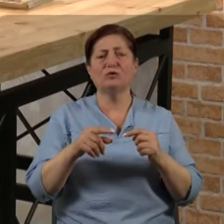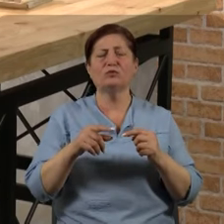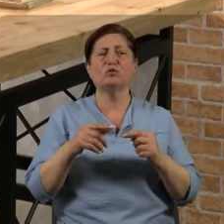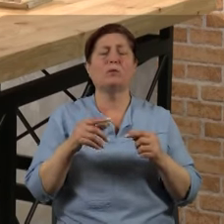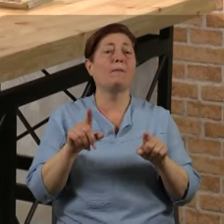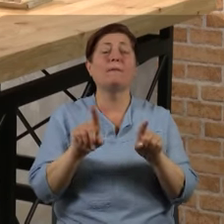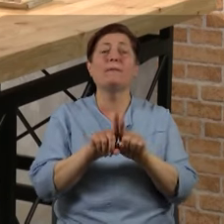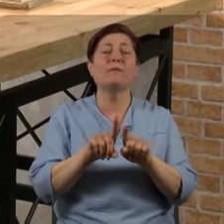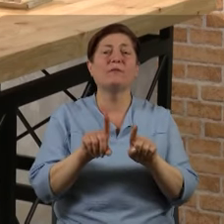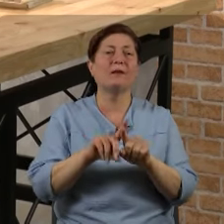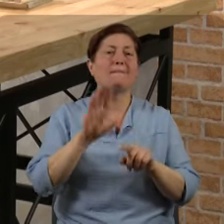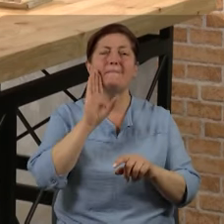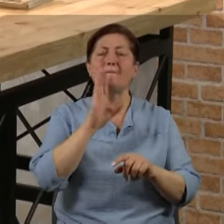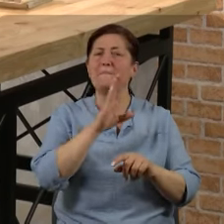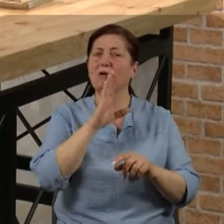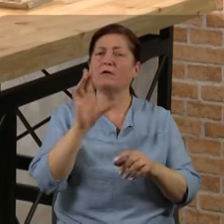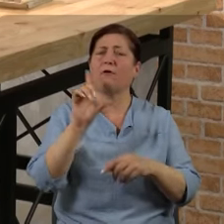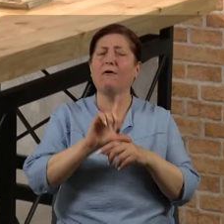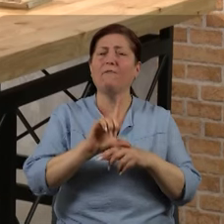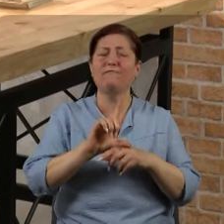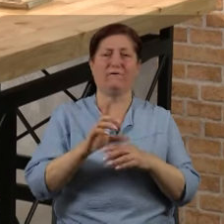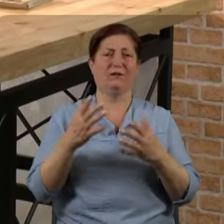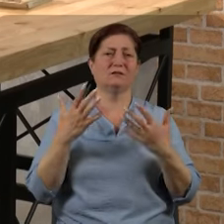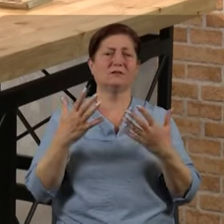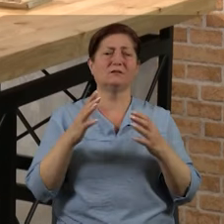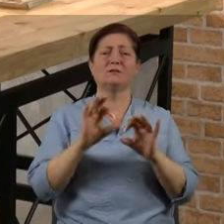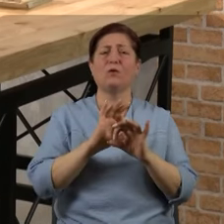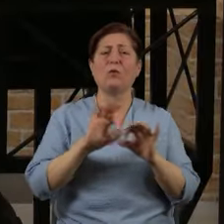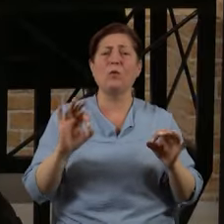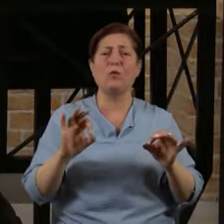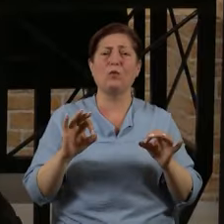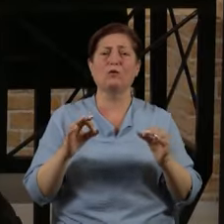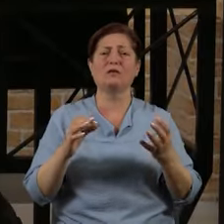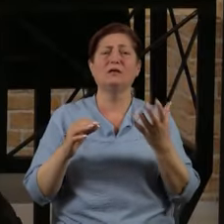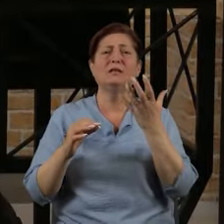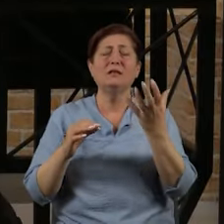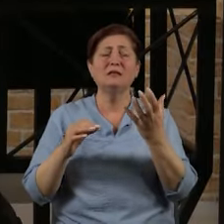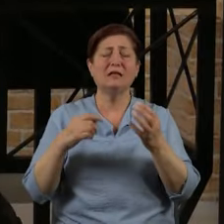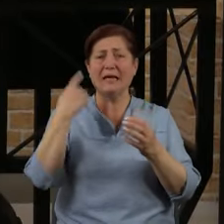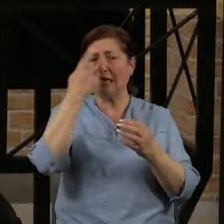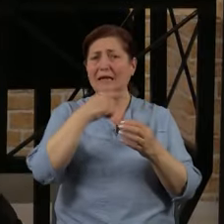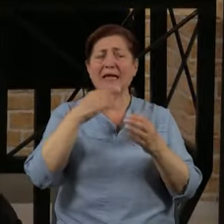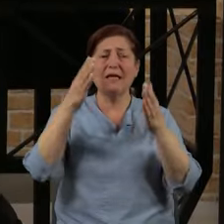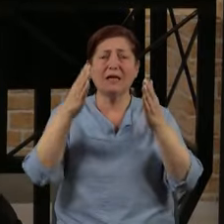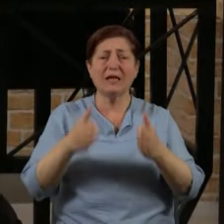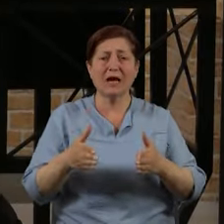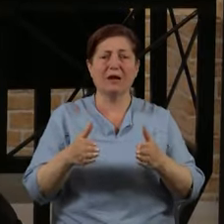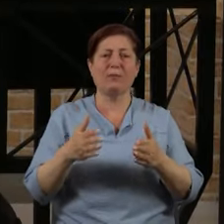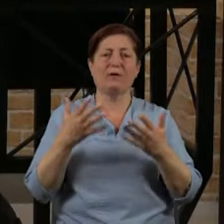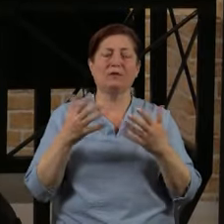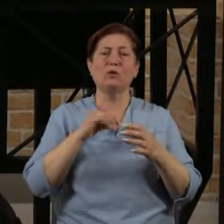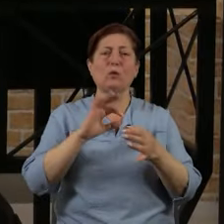այդու հանդերձ մայրը ավելի էսպես խորհրդանշական պասիվ կերպարի մեջ է, թե մենք